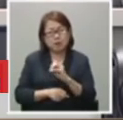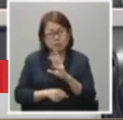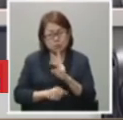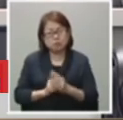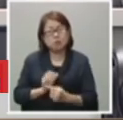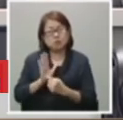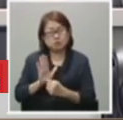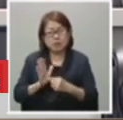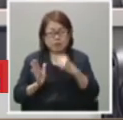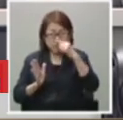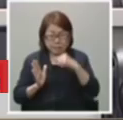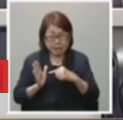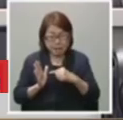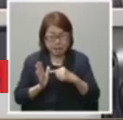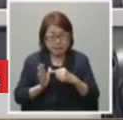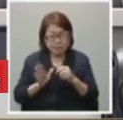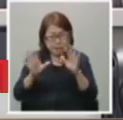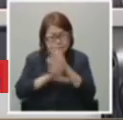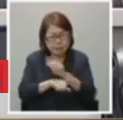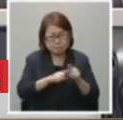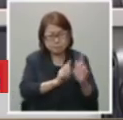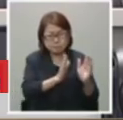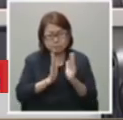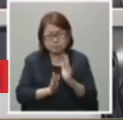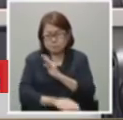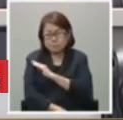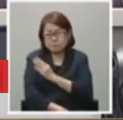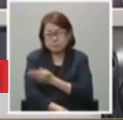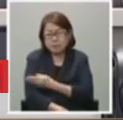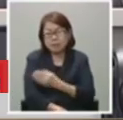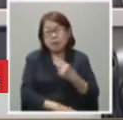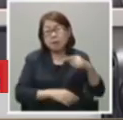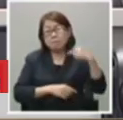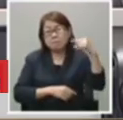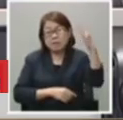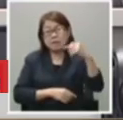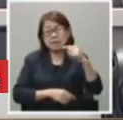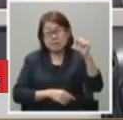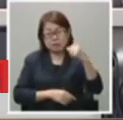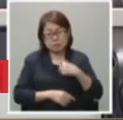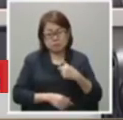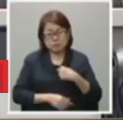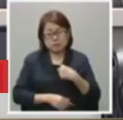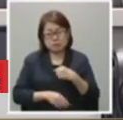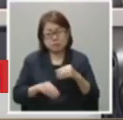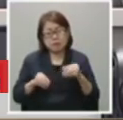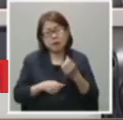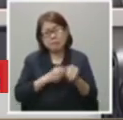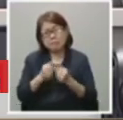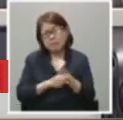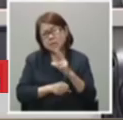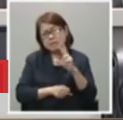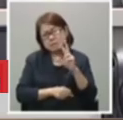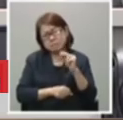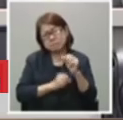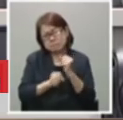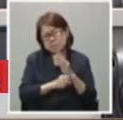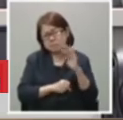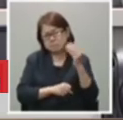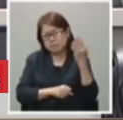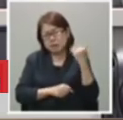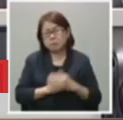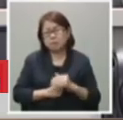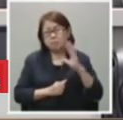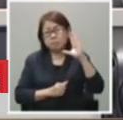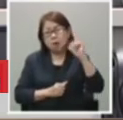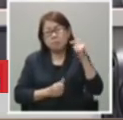กตัวอย่างประเทศไทยจะเป็นแบบฟิลิปปินส์ท่านประธานครับพี่สาวผมเนี่ย30เกือบ40ปีที่แล้วครับพ่อ